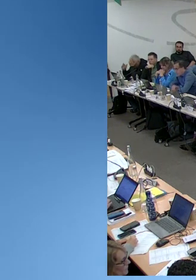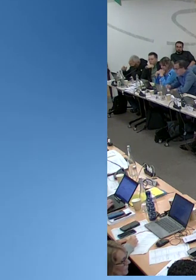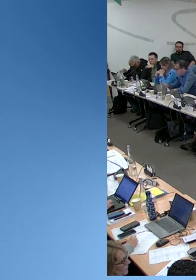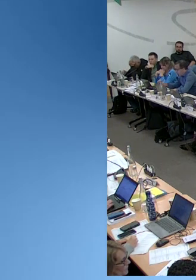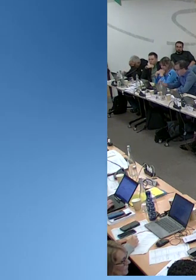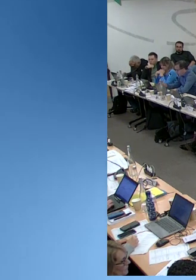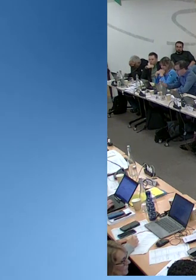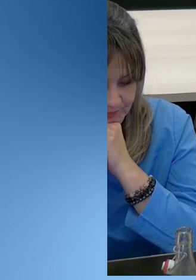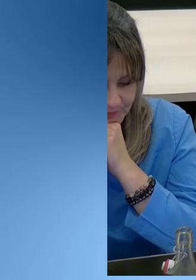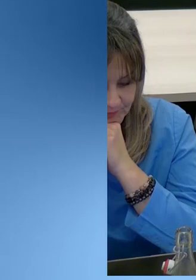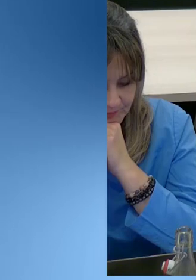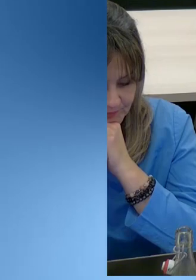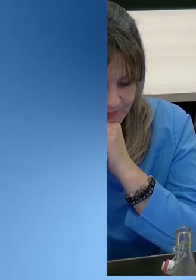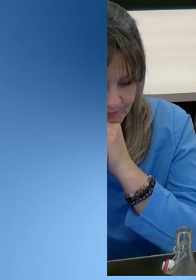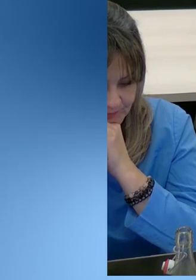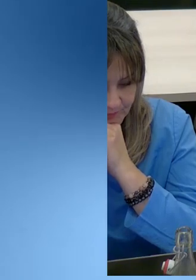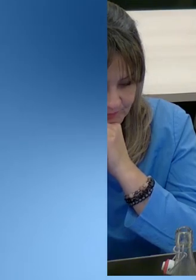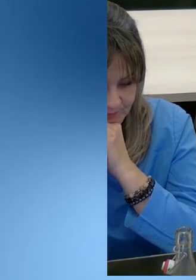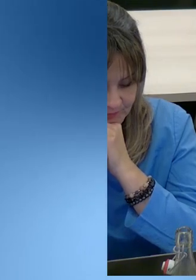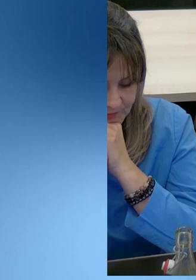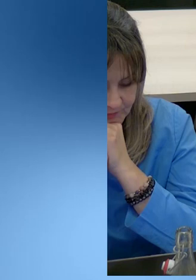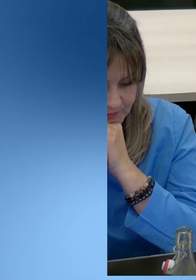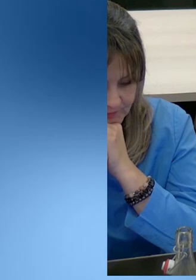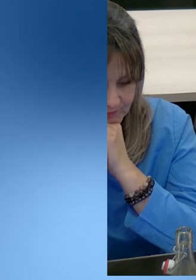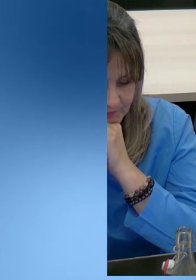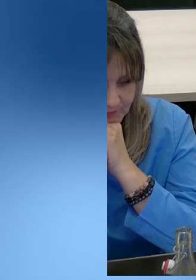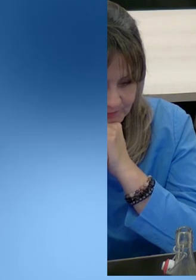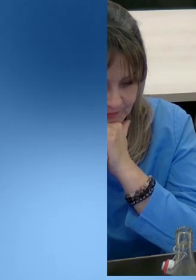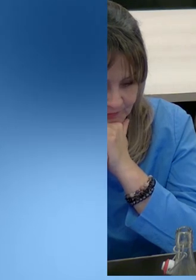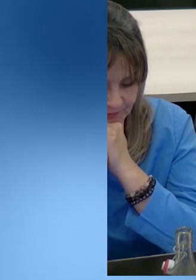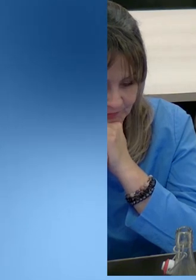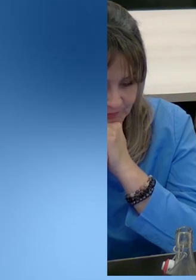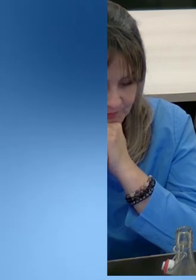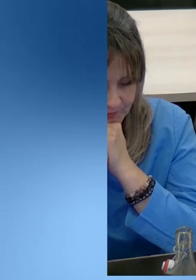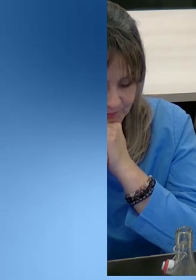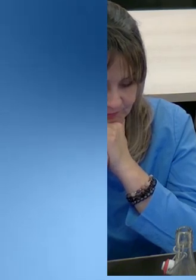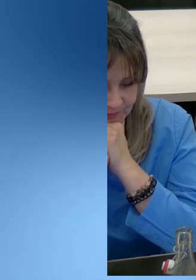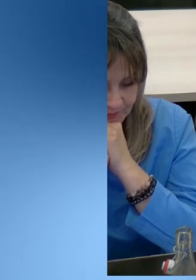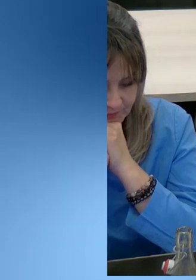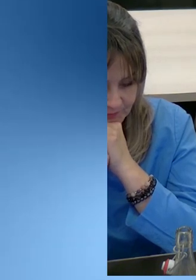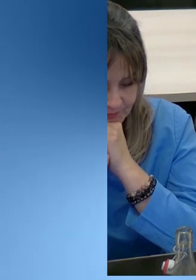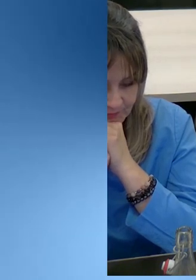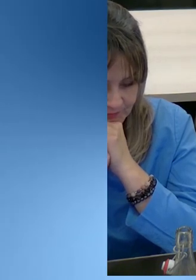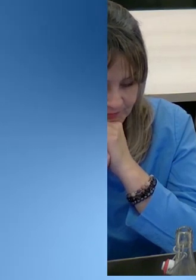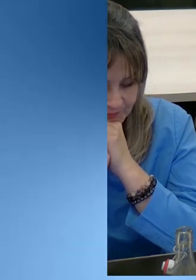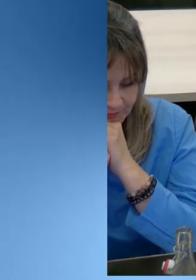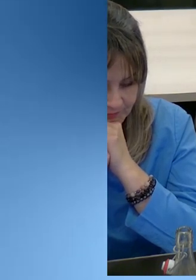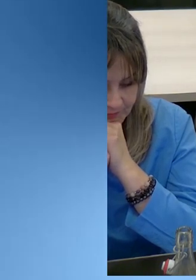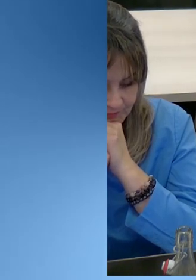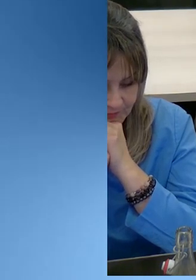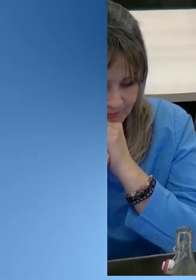avait souhaité avoir les fréquentations puisque les enfants et les jeunes il y a y a un système de